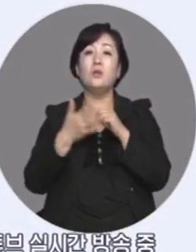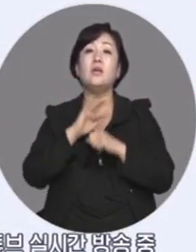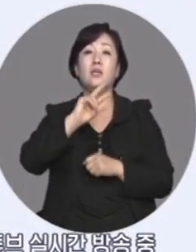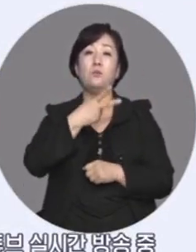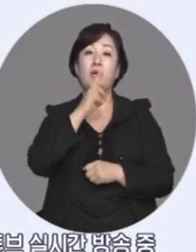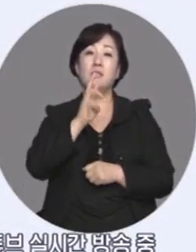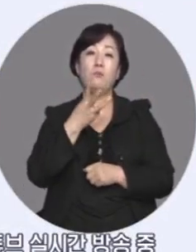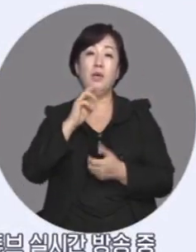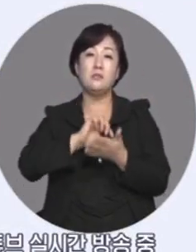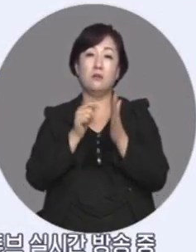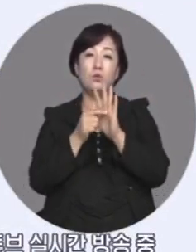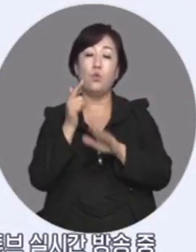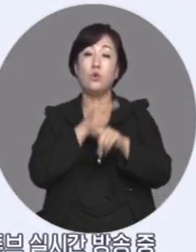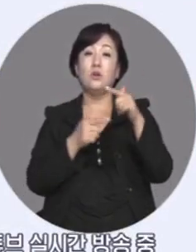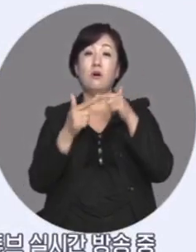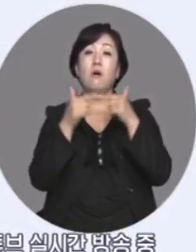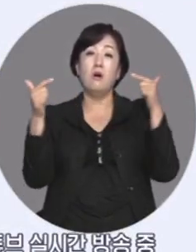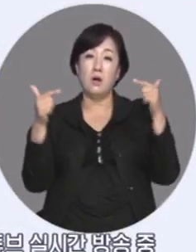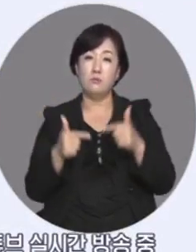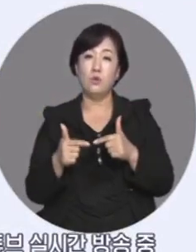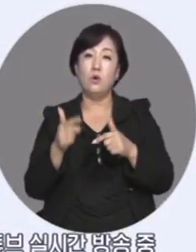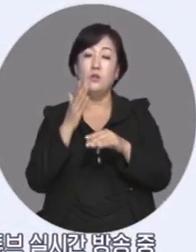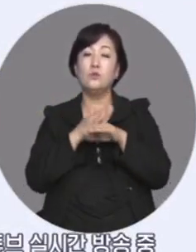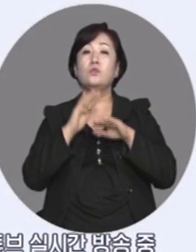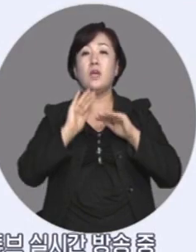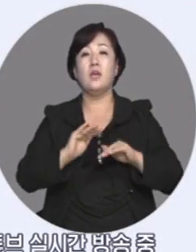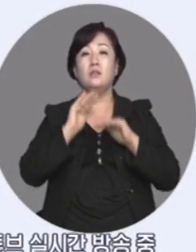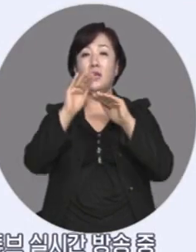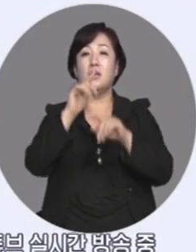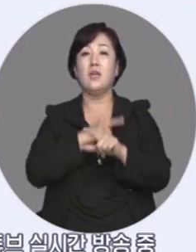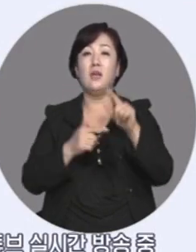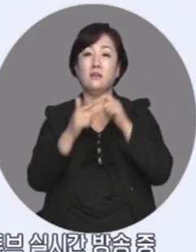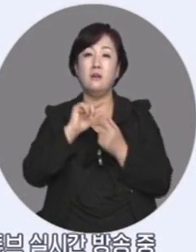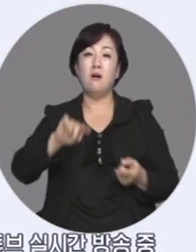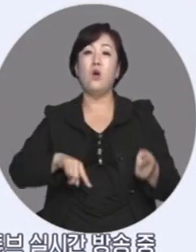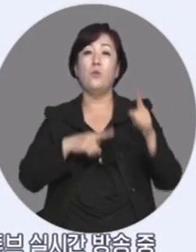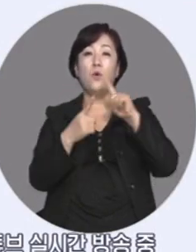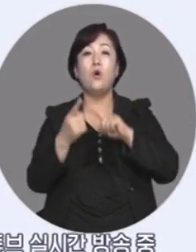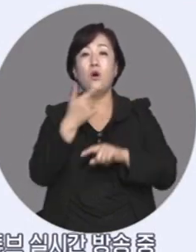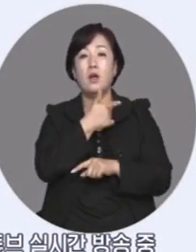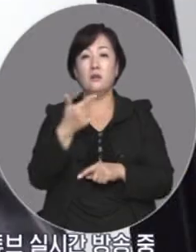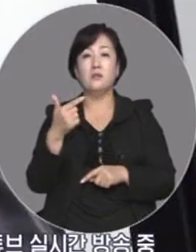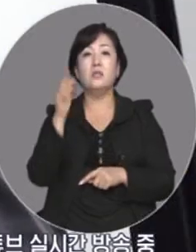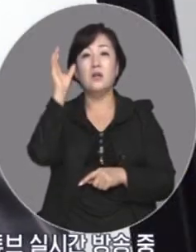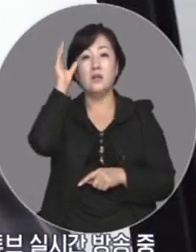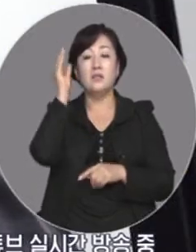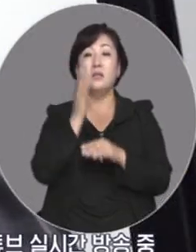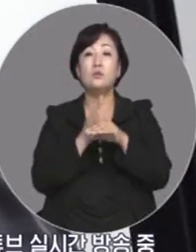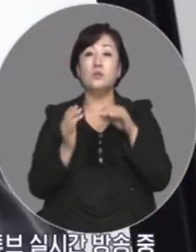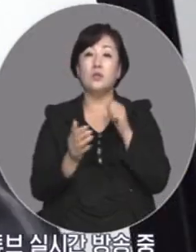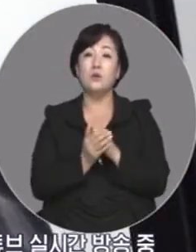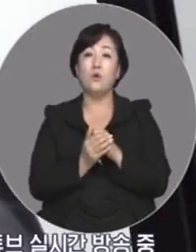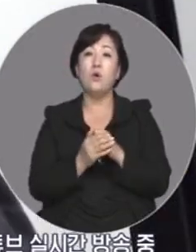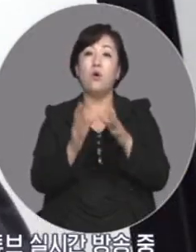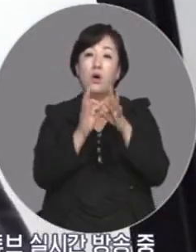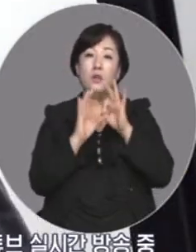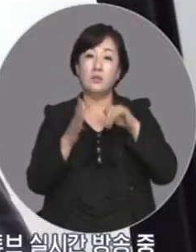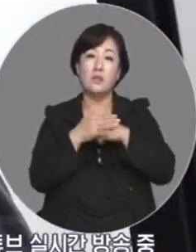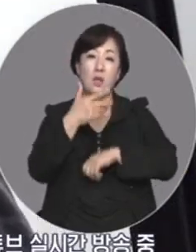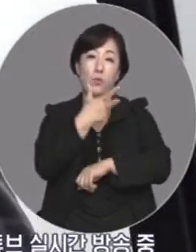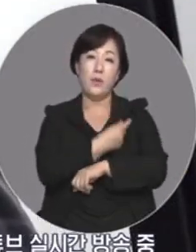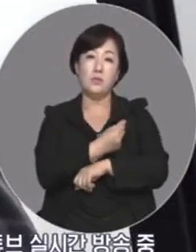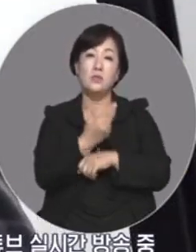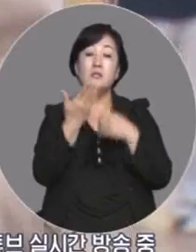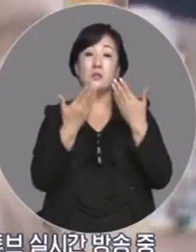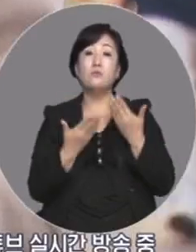유지하다 점차 감소세를 보이면서 단계적 일상 회복에 대한 기대도 커지고 있습니다. 관건은 백신